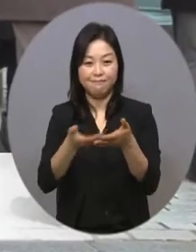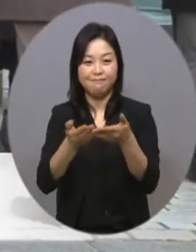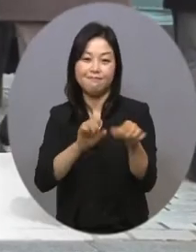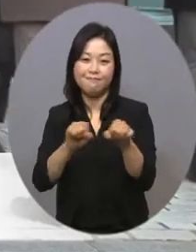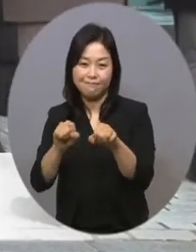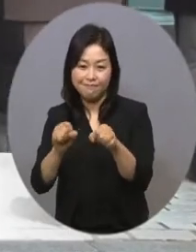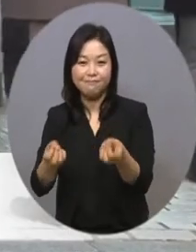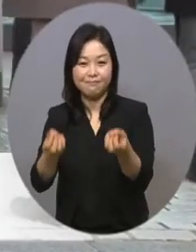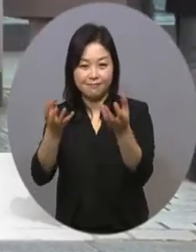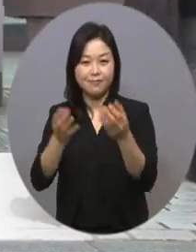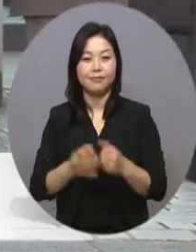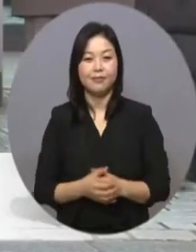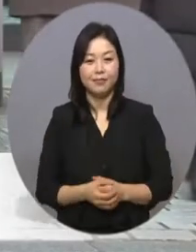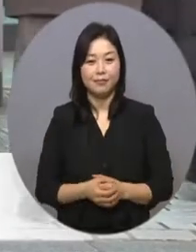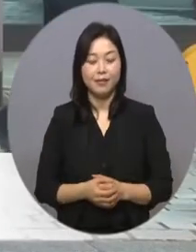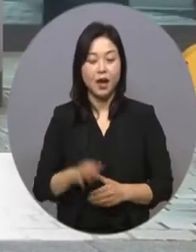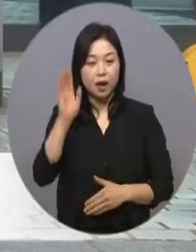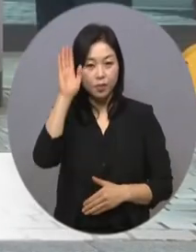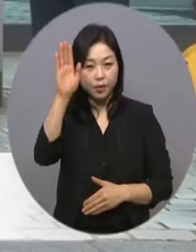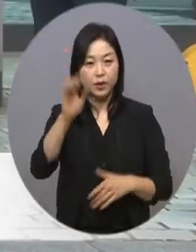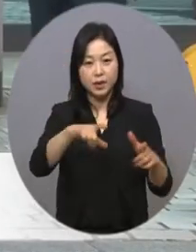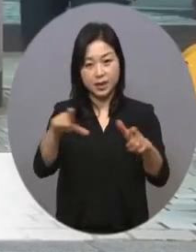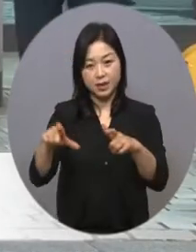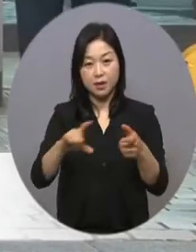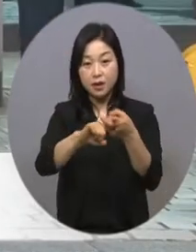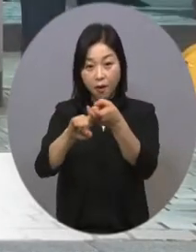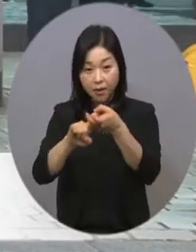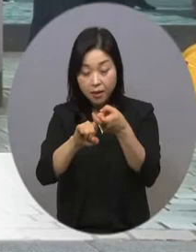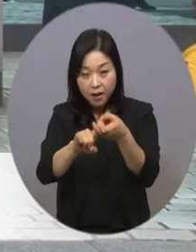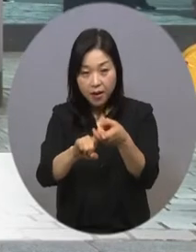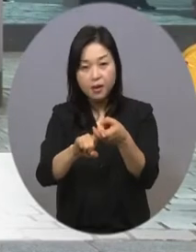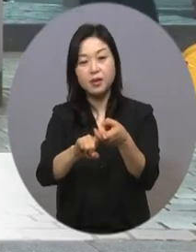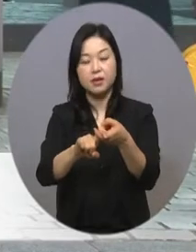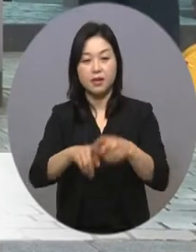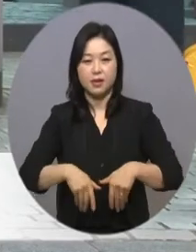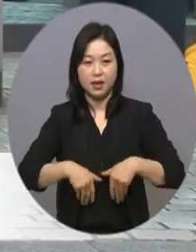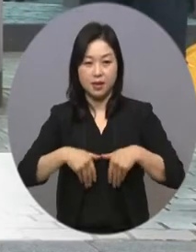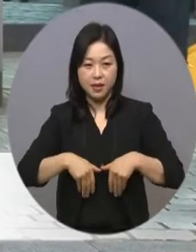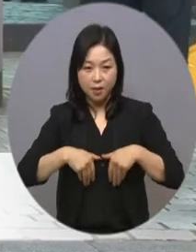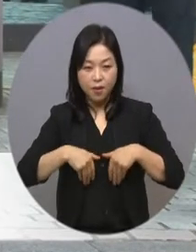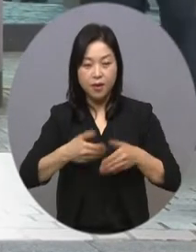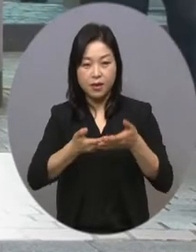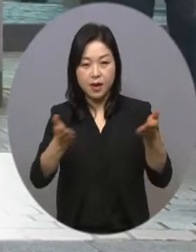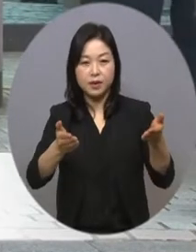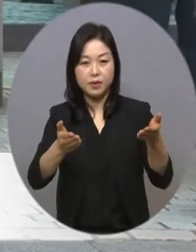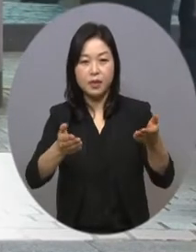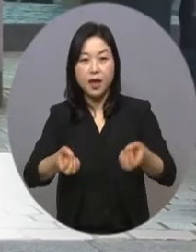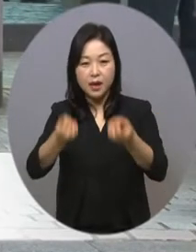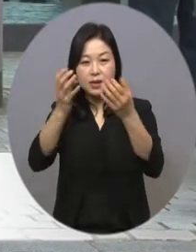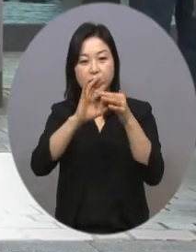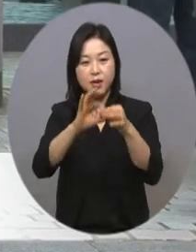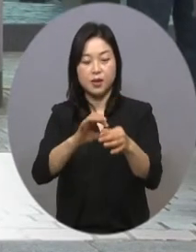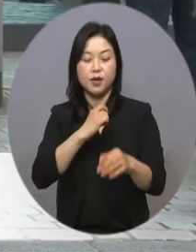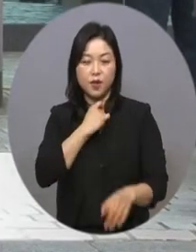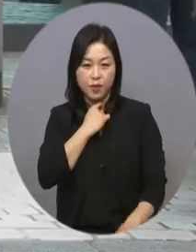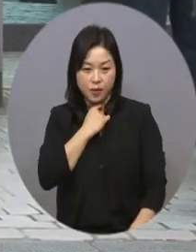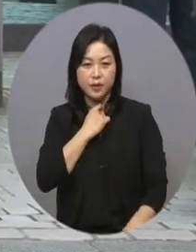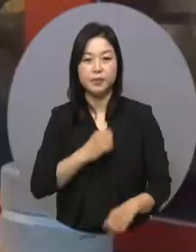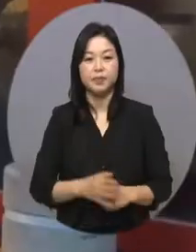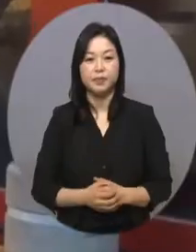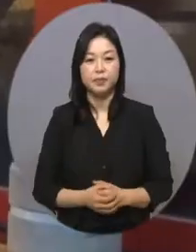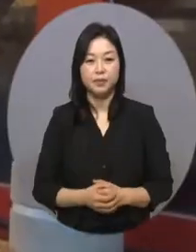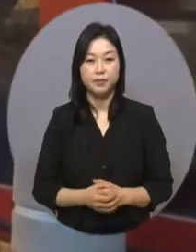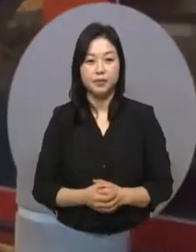나눔 행사를 하게 됐는데요. 앞으로도 지역 연계를 통해서 훈훈하고 따뜻한 나눔 행사를 계속적으로 진행해 나가도록